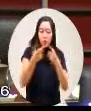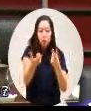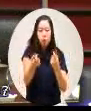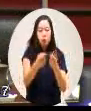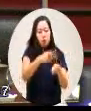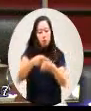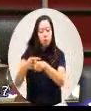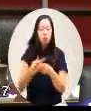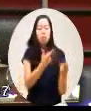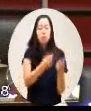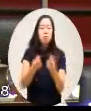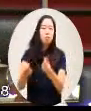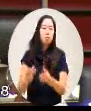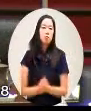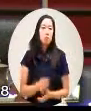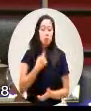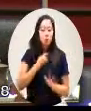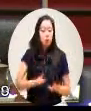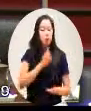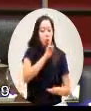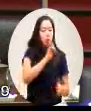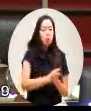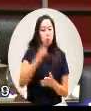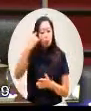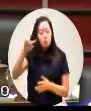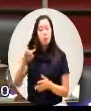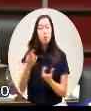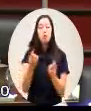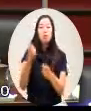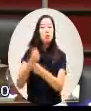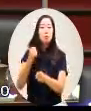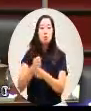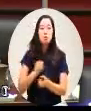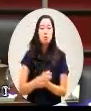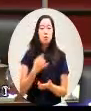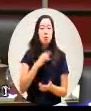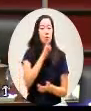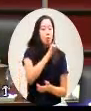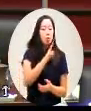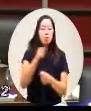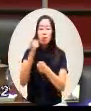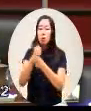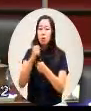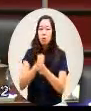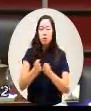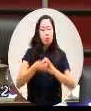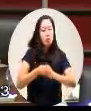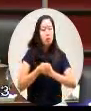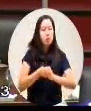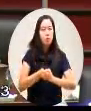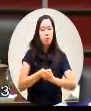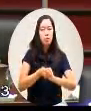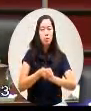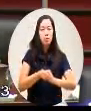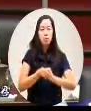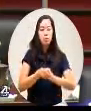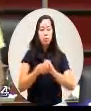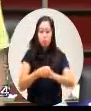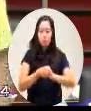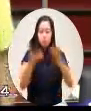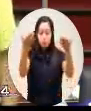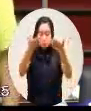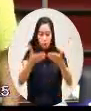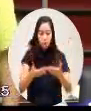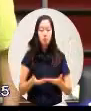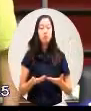我讲今仔日讲安尼，明仔就是做安尼。我讲的甲做，绝对可以接受检